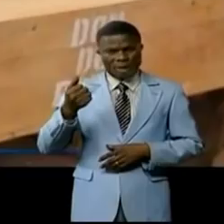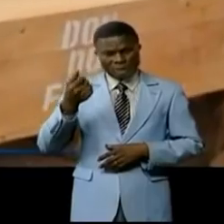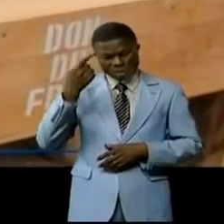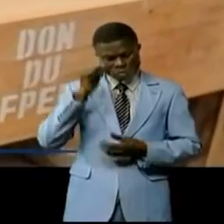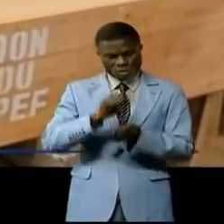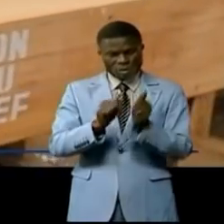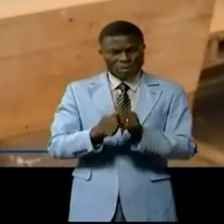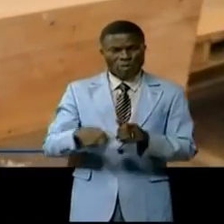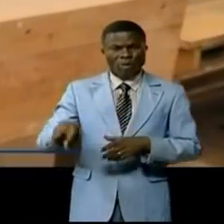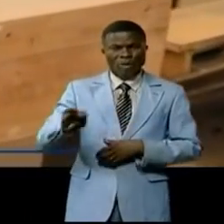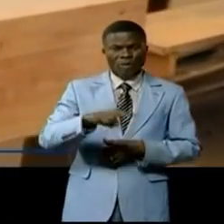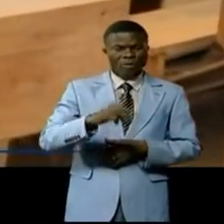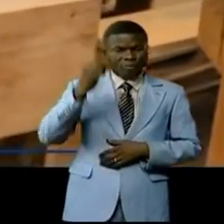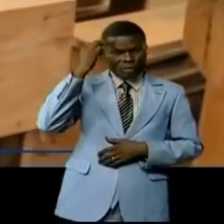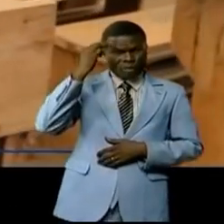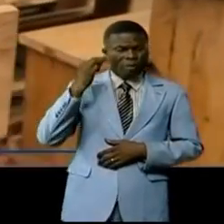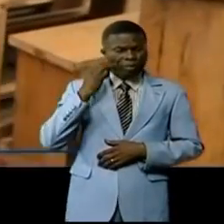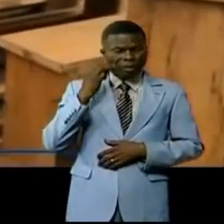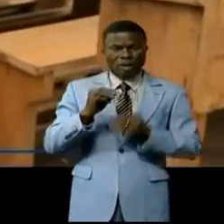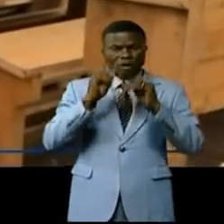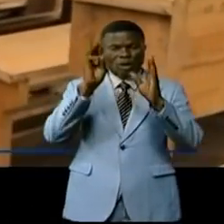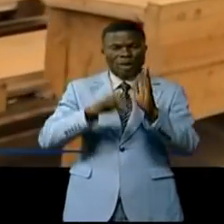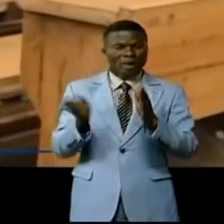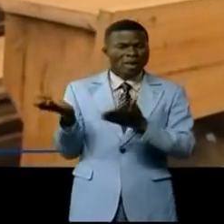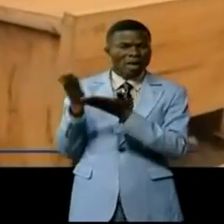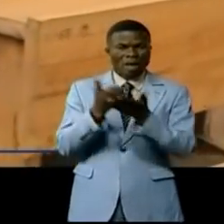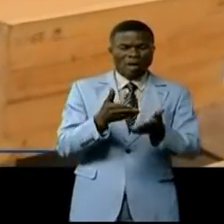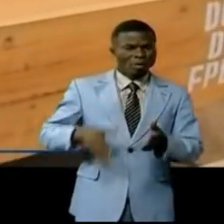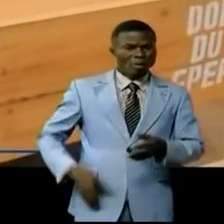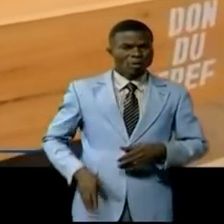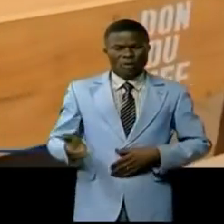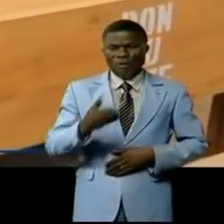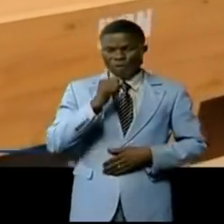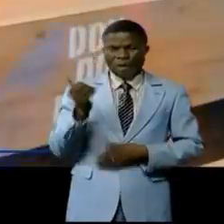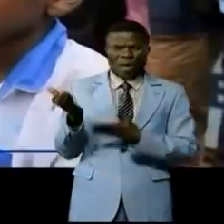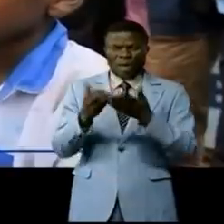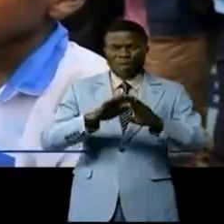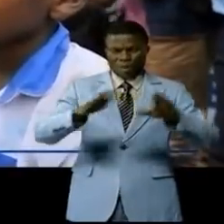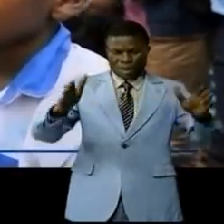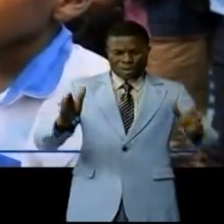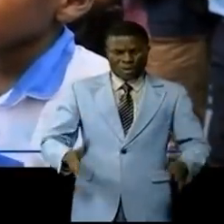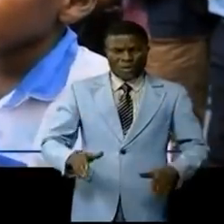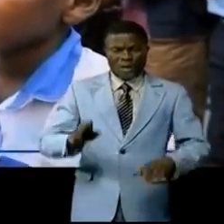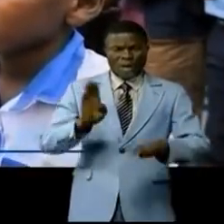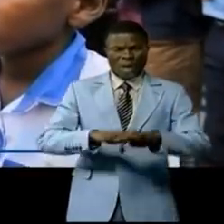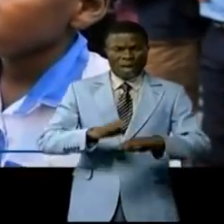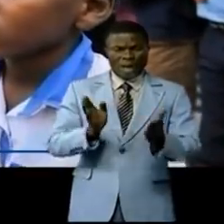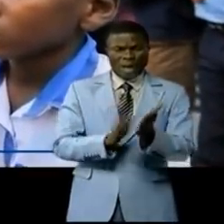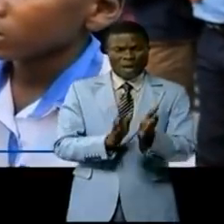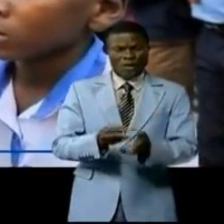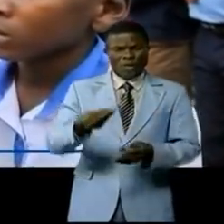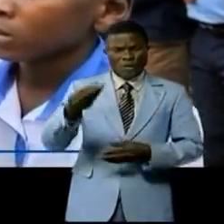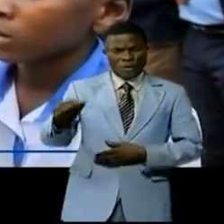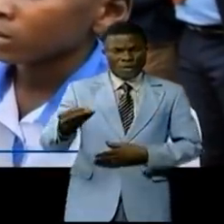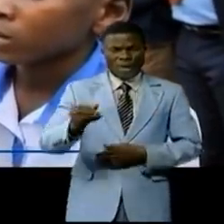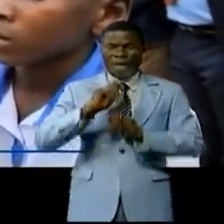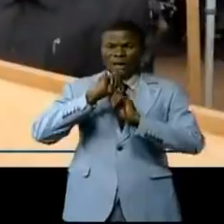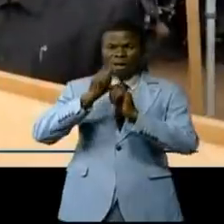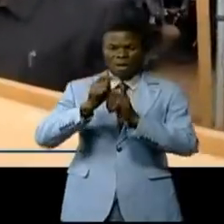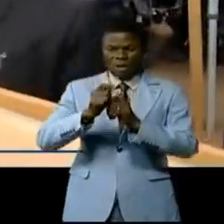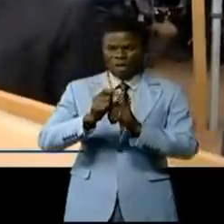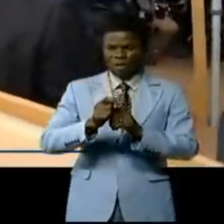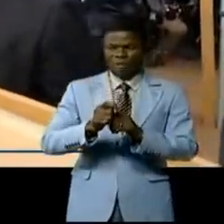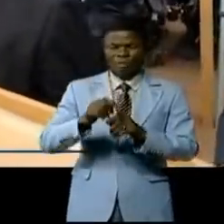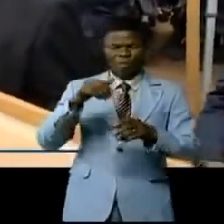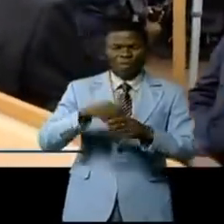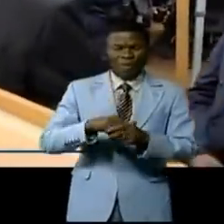problèmes. Le ministre de l'enseignement n'est pas venu main vide. Il a octroyé des bons aux écoles de cette partie du pays. Geste à circonscrire